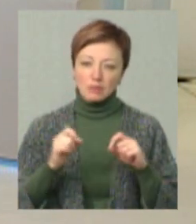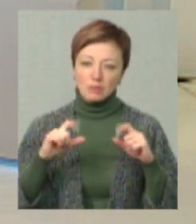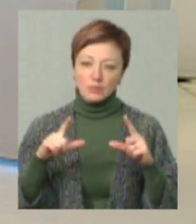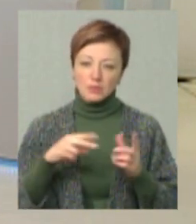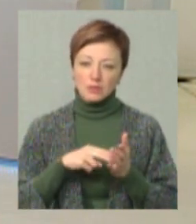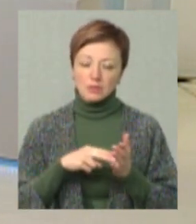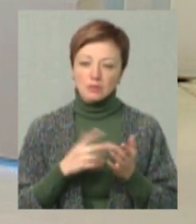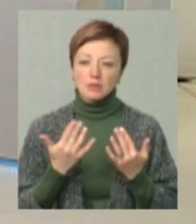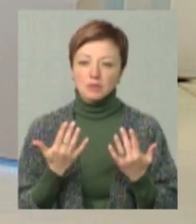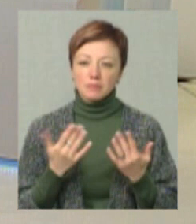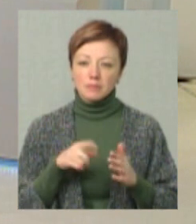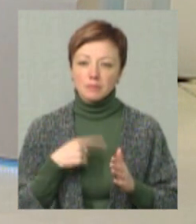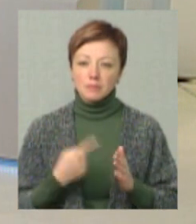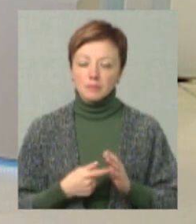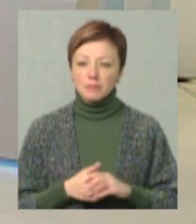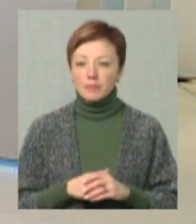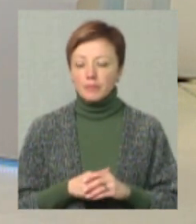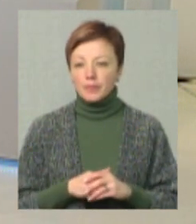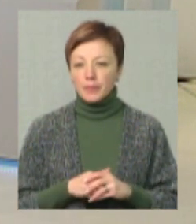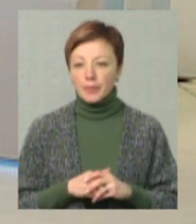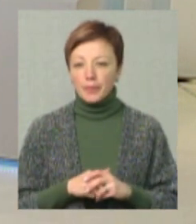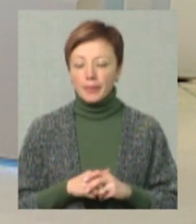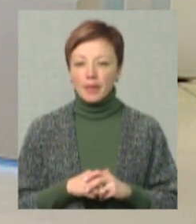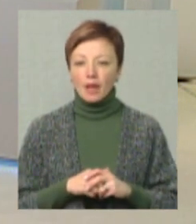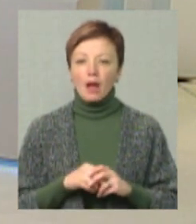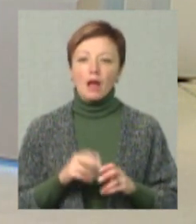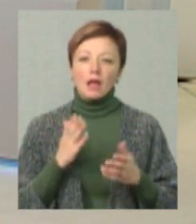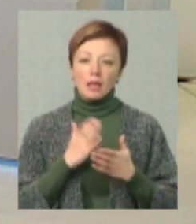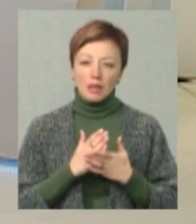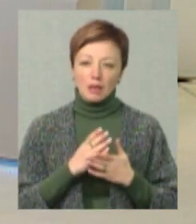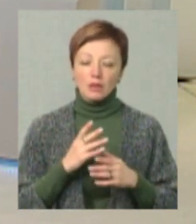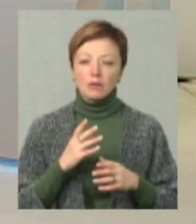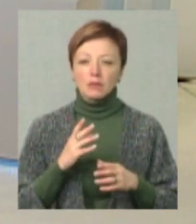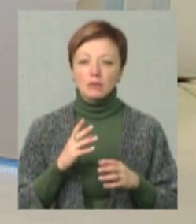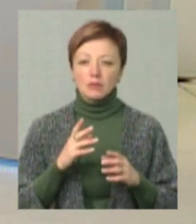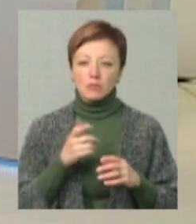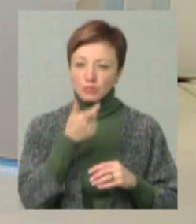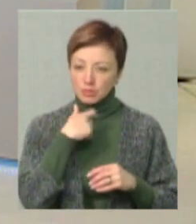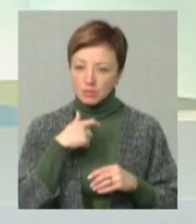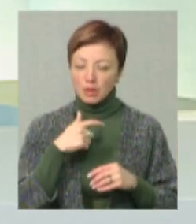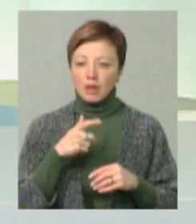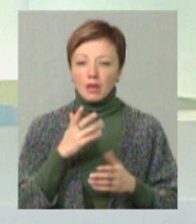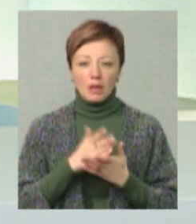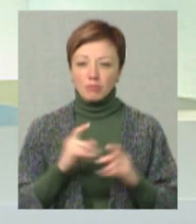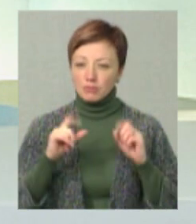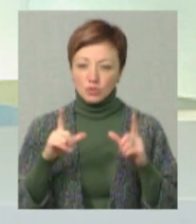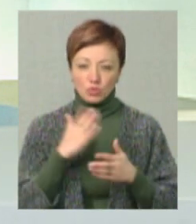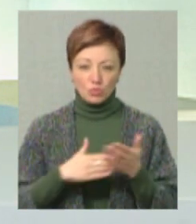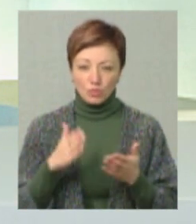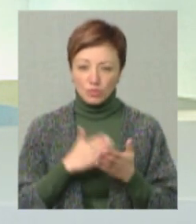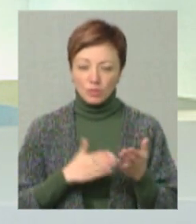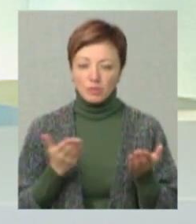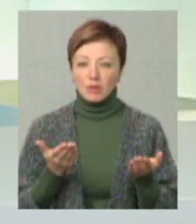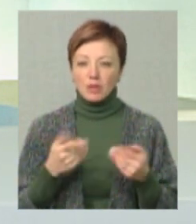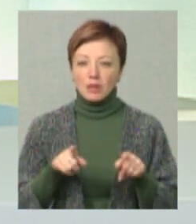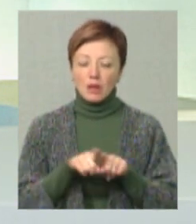середньому піднімають ціни орендодавці? Ну, совісні орендодавці взагалі не піднімають ціни. Та? Тут говорити про таку статистику не